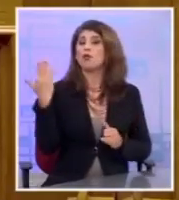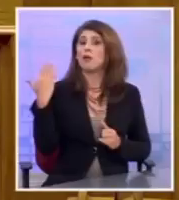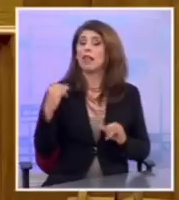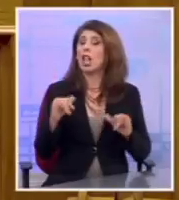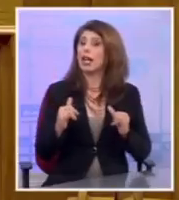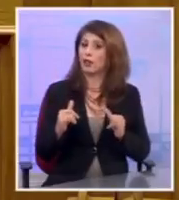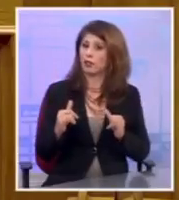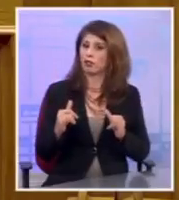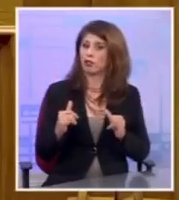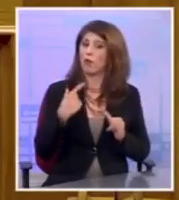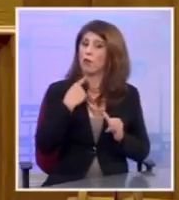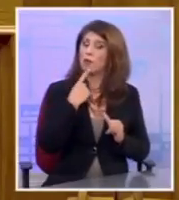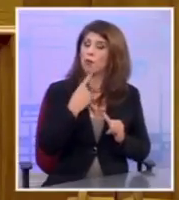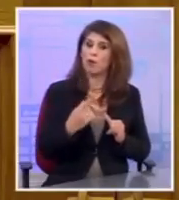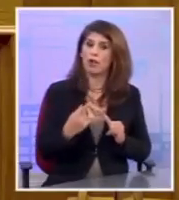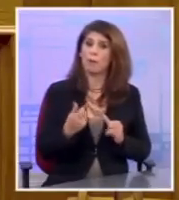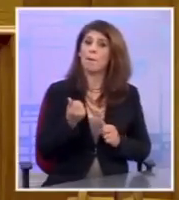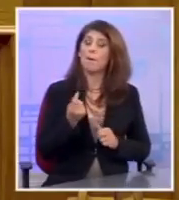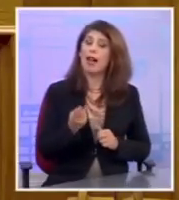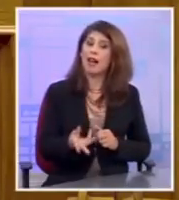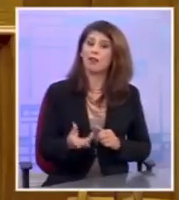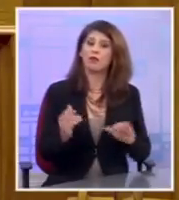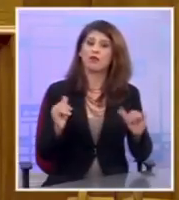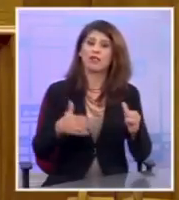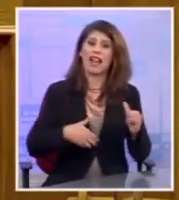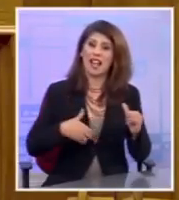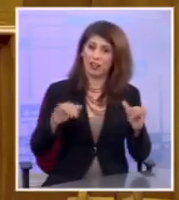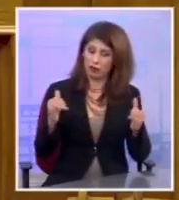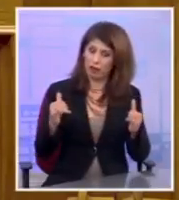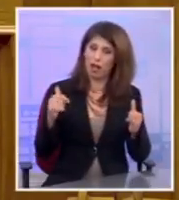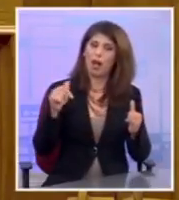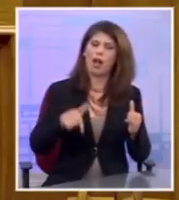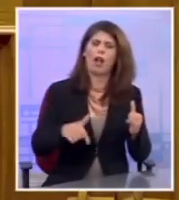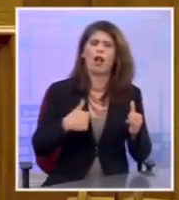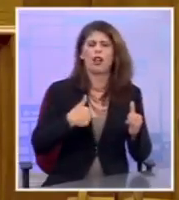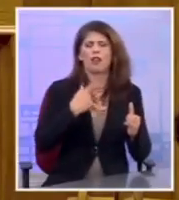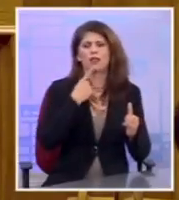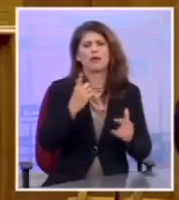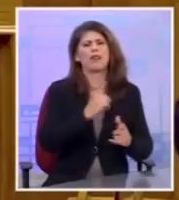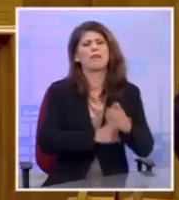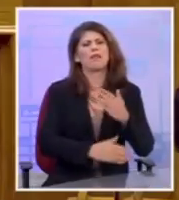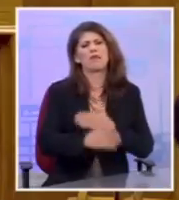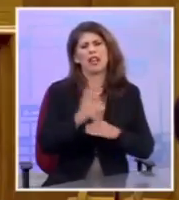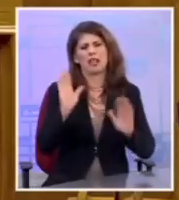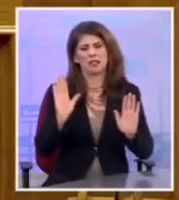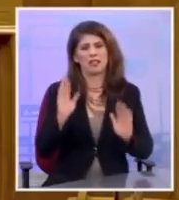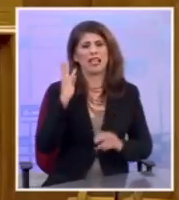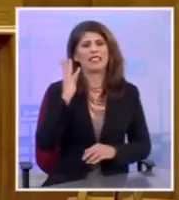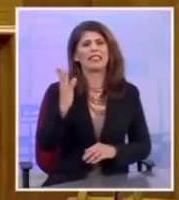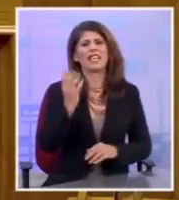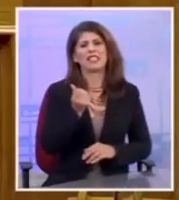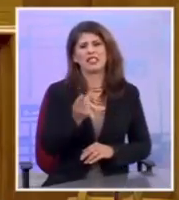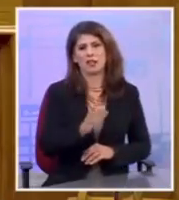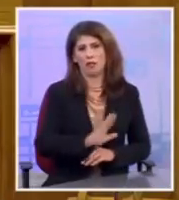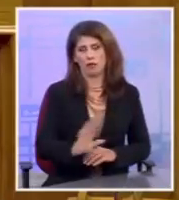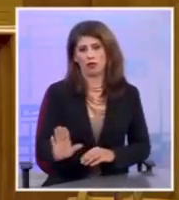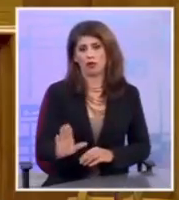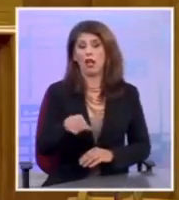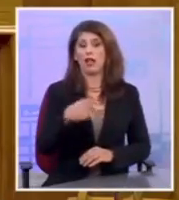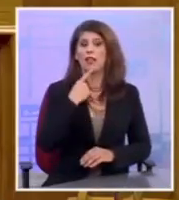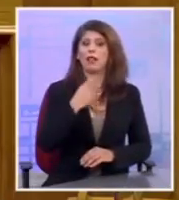όπως το παλιό ανέκδοτο που λέγαμε με νούμερα τα ανέκδοτα, εγώ θα σας πω για να μην κουράζεστε 4 αριθμούς και θα